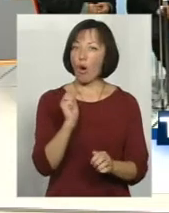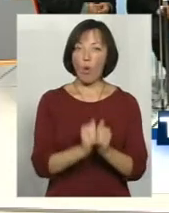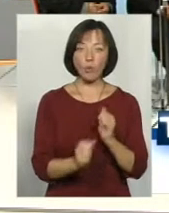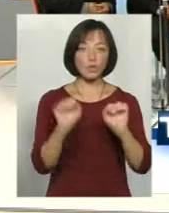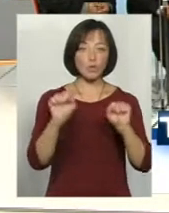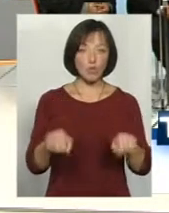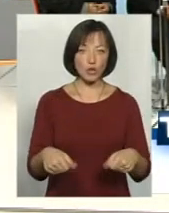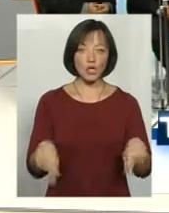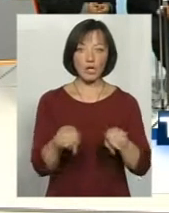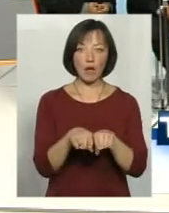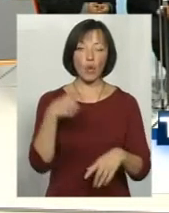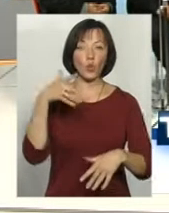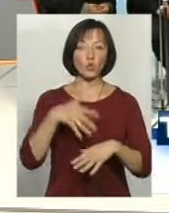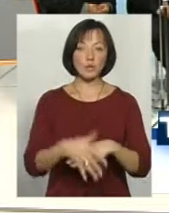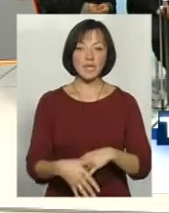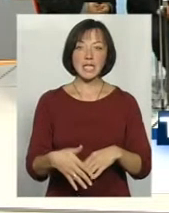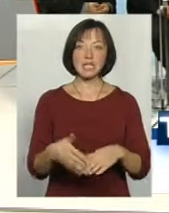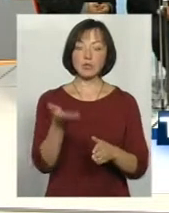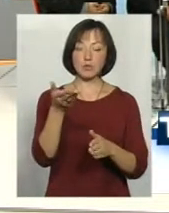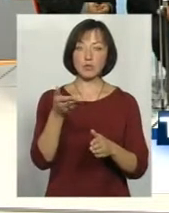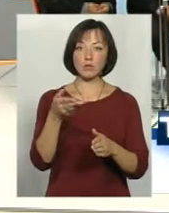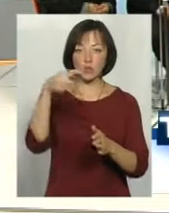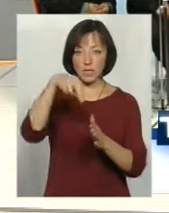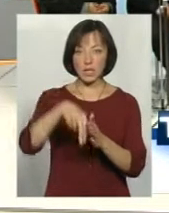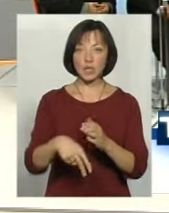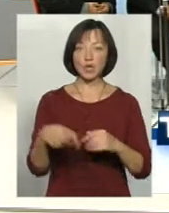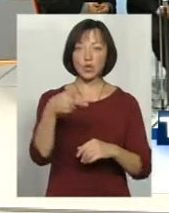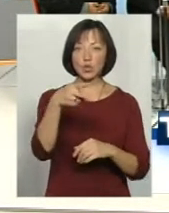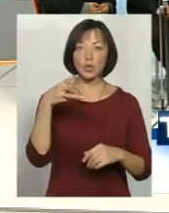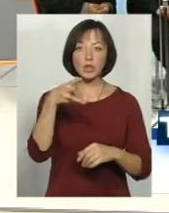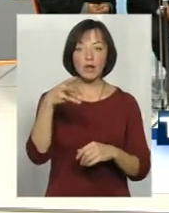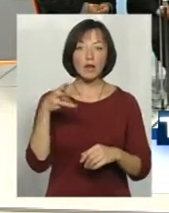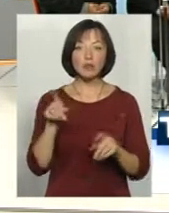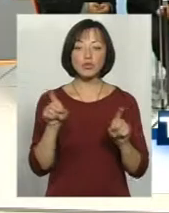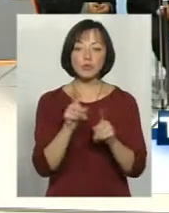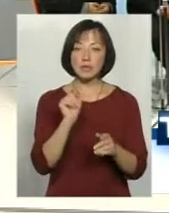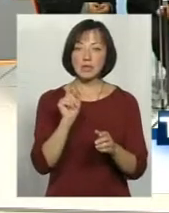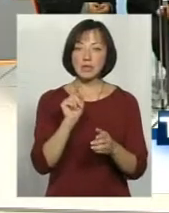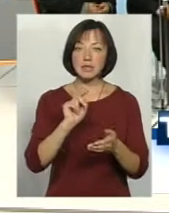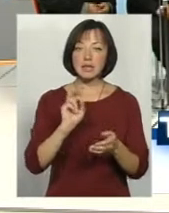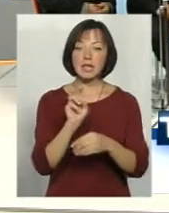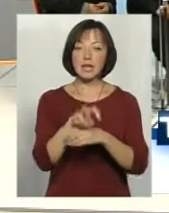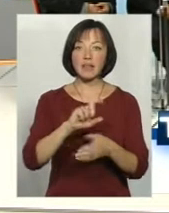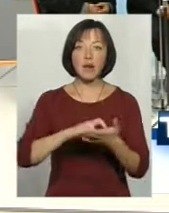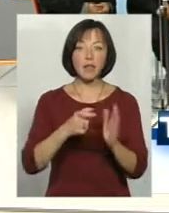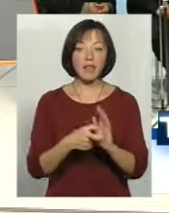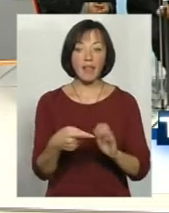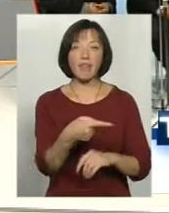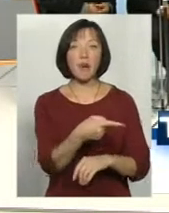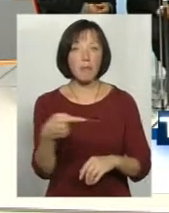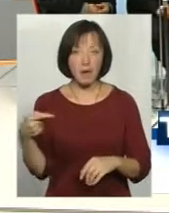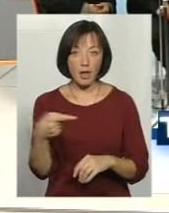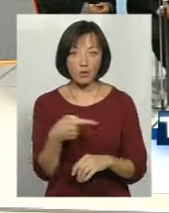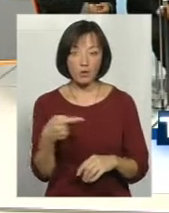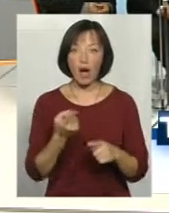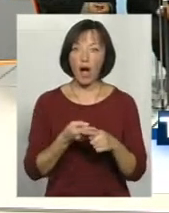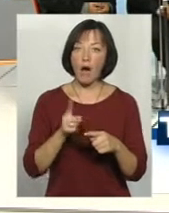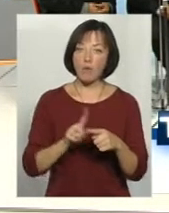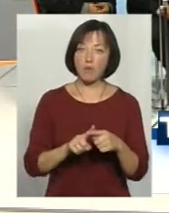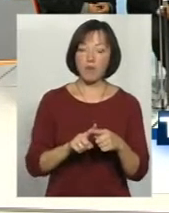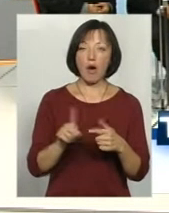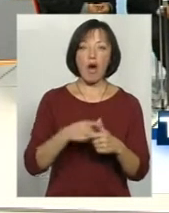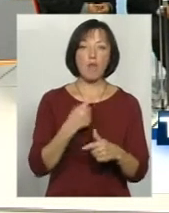так я розумію, навіть спуститися з другого поверху чи з третього, аби зайти в той самий кабінет, який знаходиться на першому поверсі. Або це займає